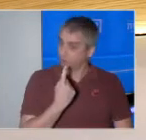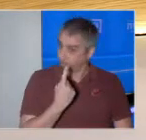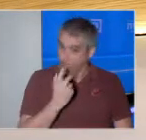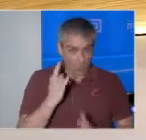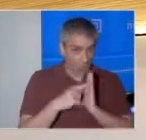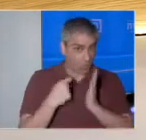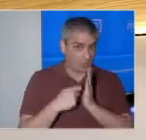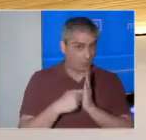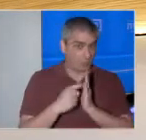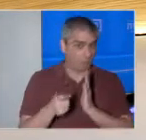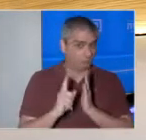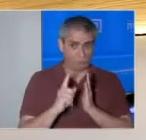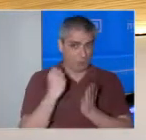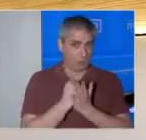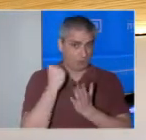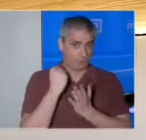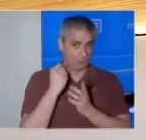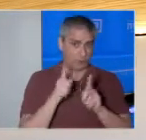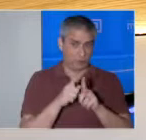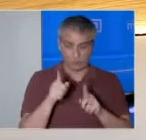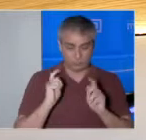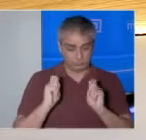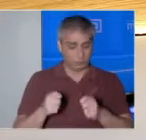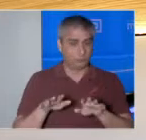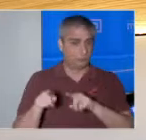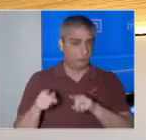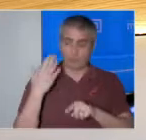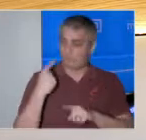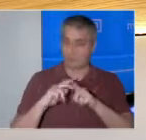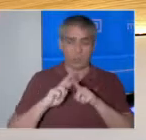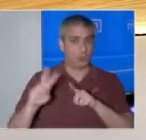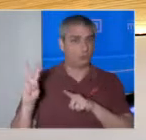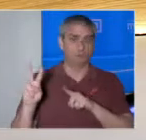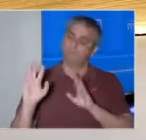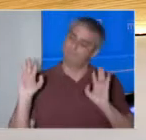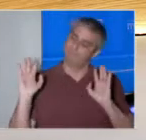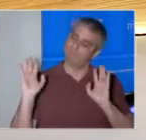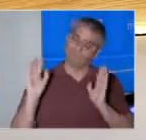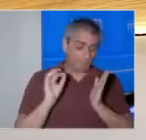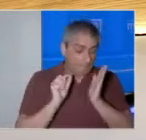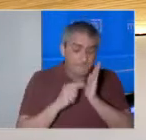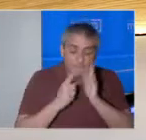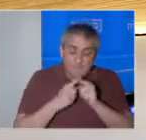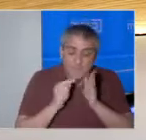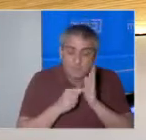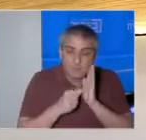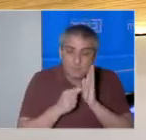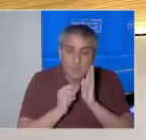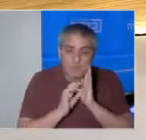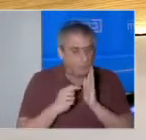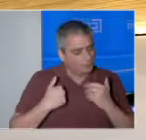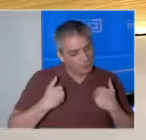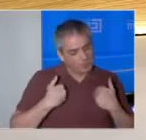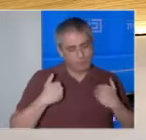אם חוק הכנסות לא יעבור כמו שהוא הוגש מהממשלה לפני כחודשיים, ככתבו וכלשונו מה שנקרא,